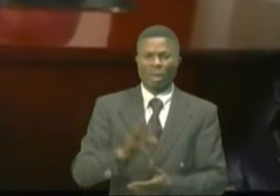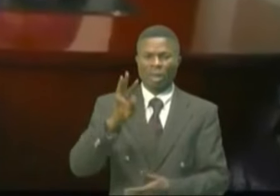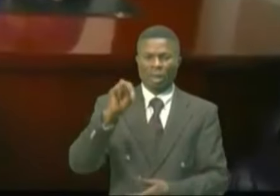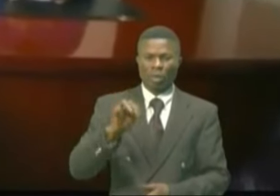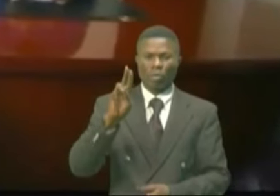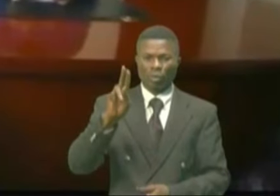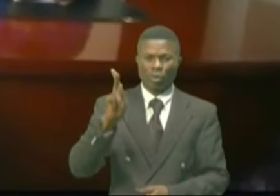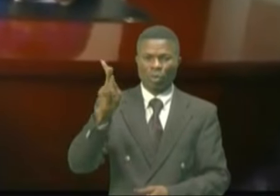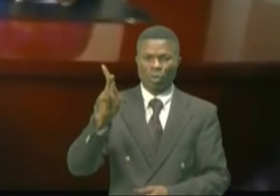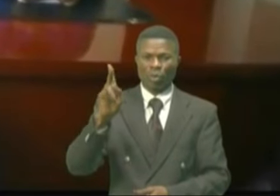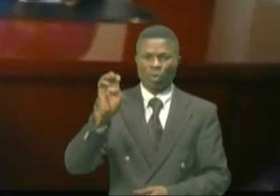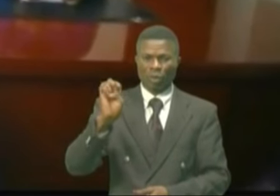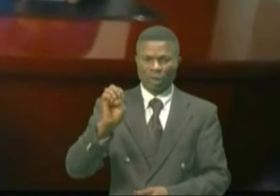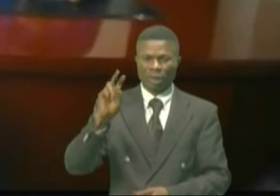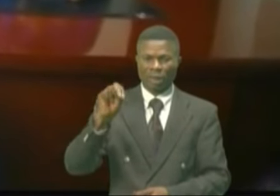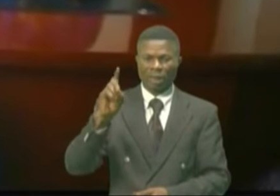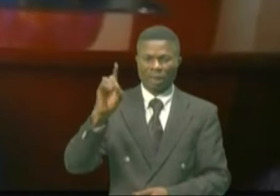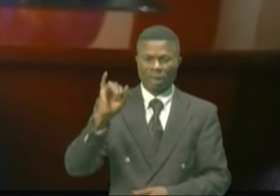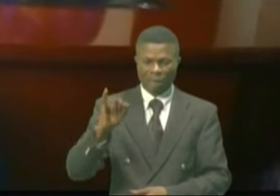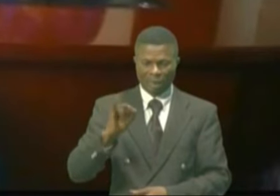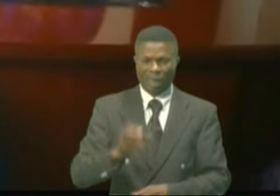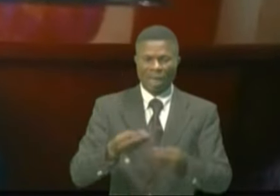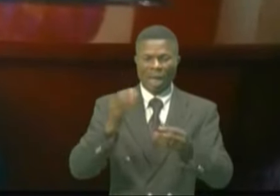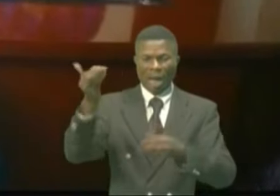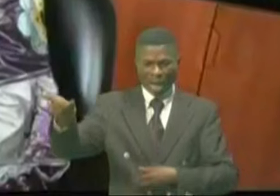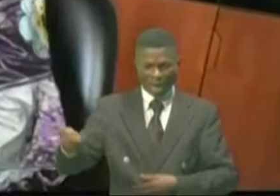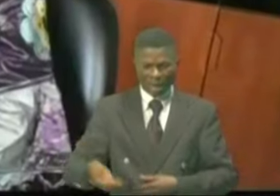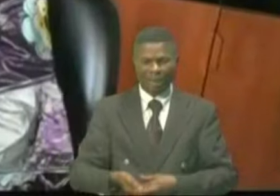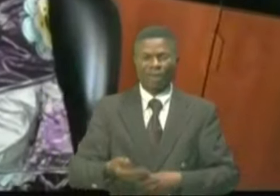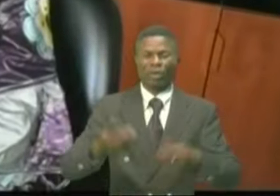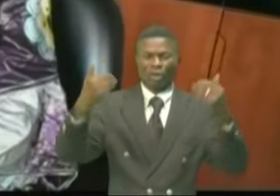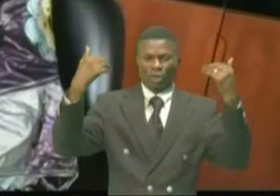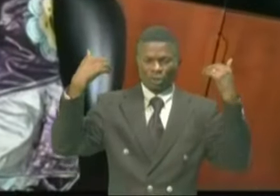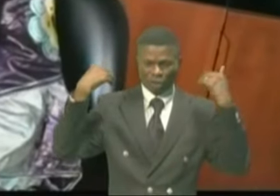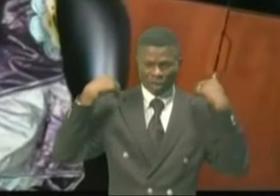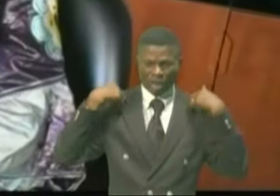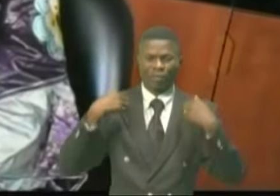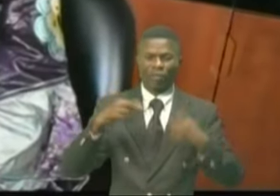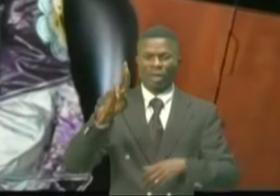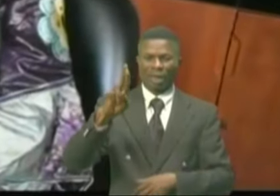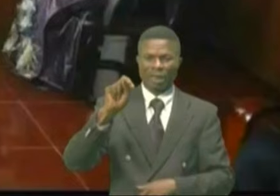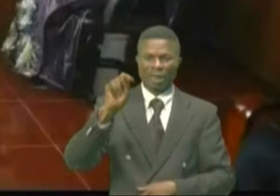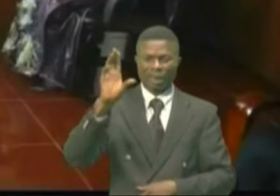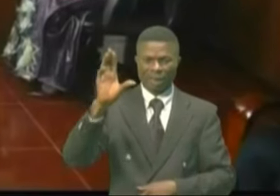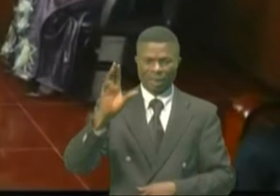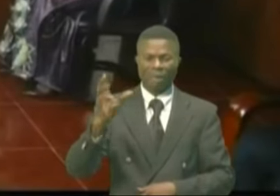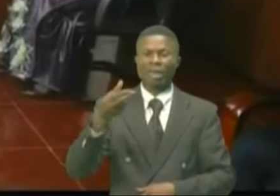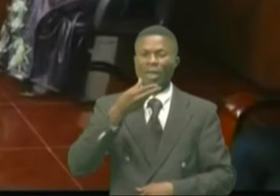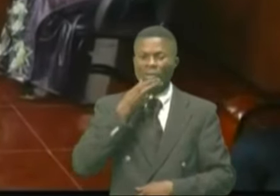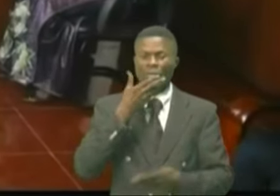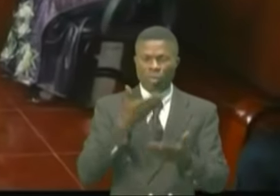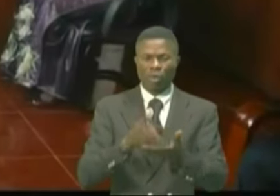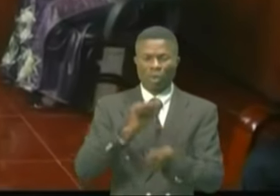au directeur provincial de la RTNC, Sami Muntu-Wanzambi, à la recherche des solutions aux nombreux problèmes qui rongent la chaîne officielle